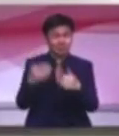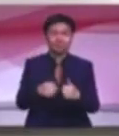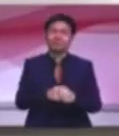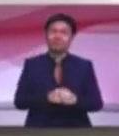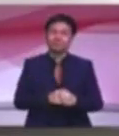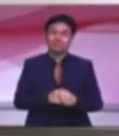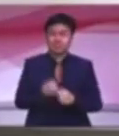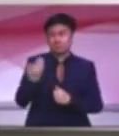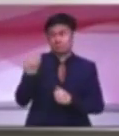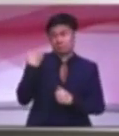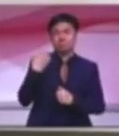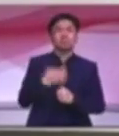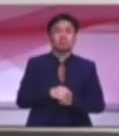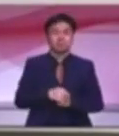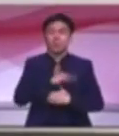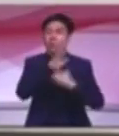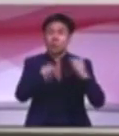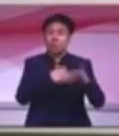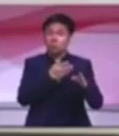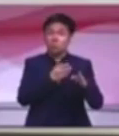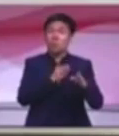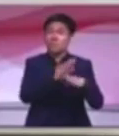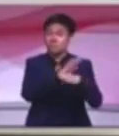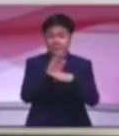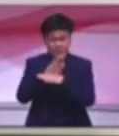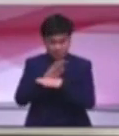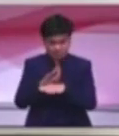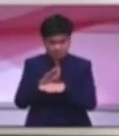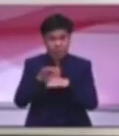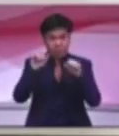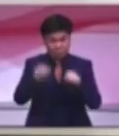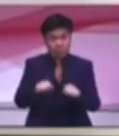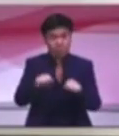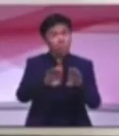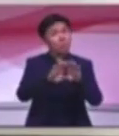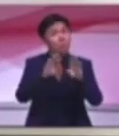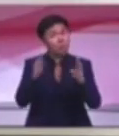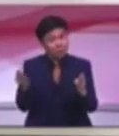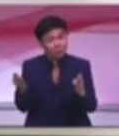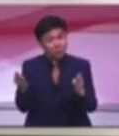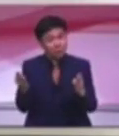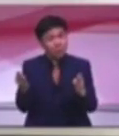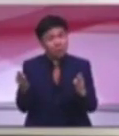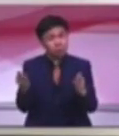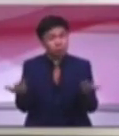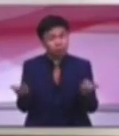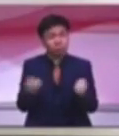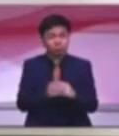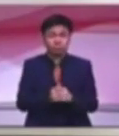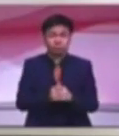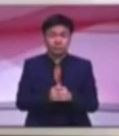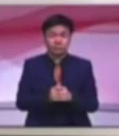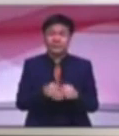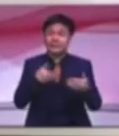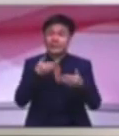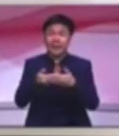sebelum ini semua sektor yang dibenarkan untuk beroperasi dibenarkan beroperasi